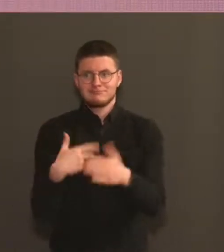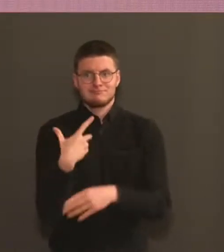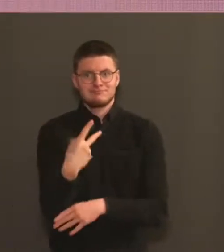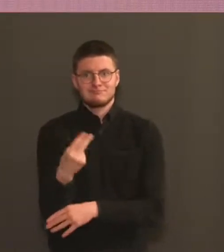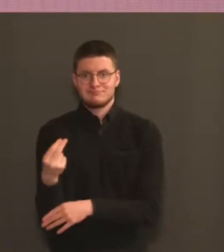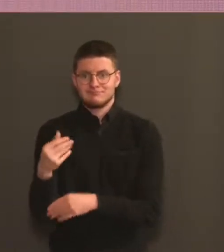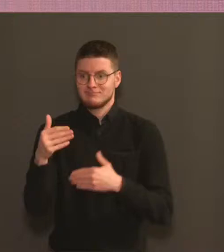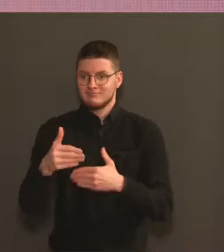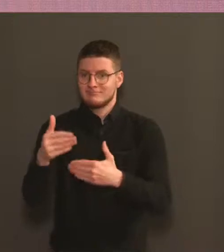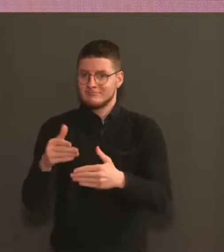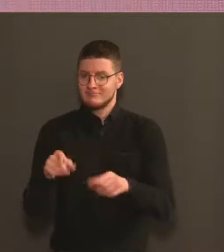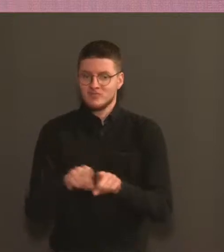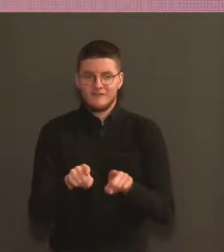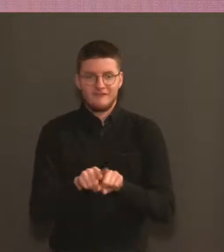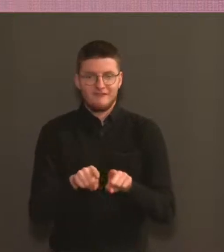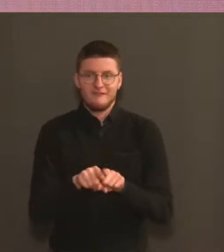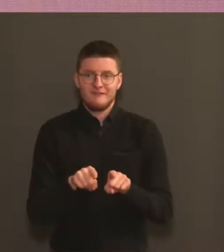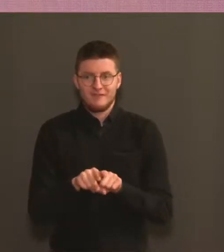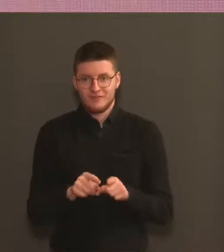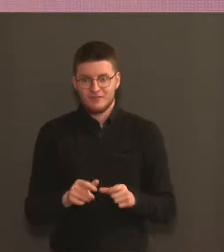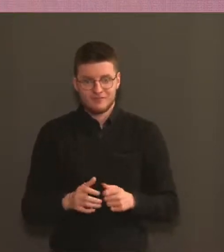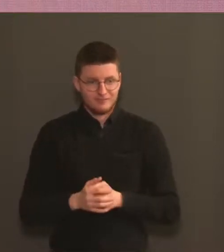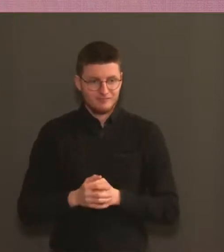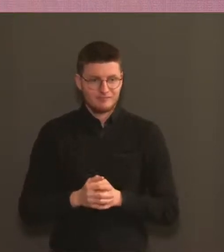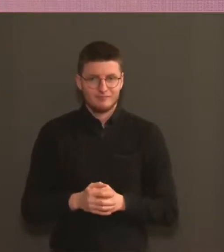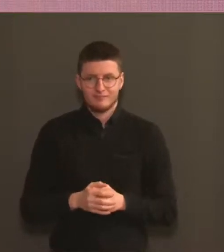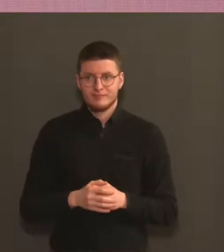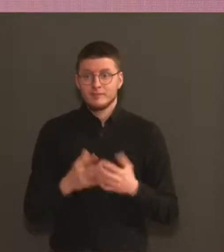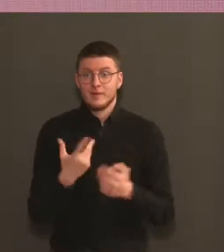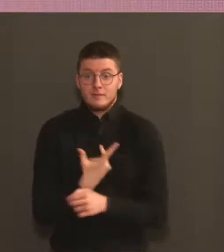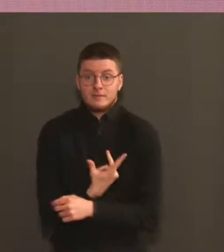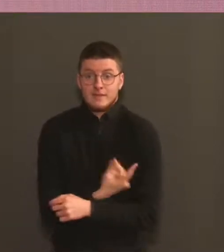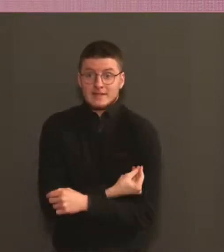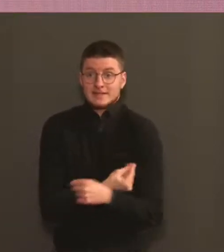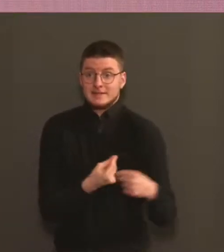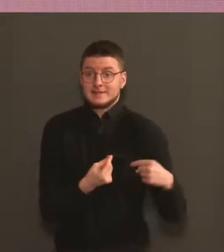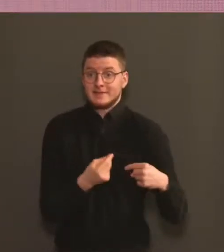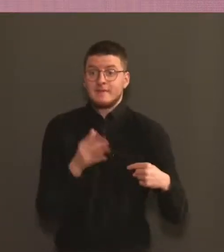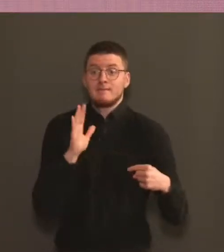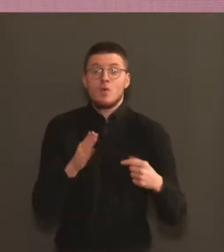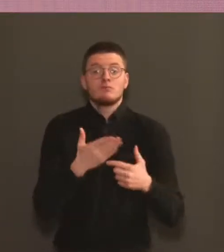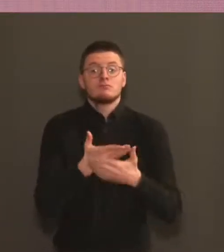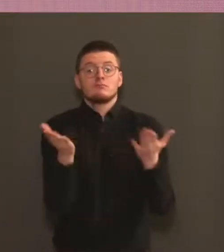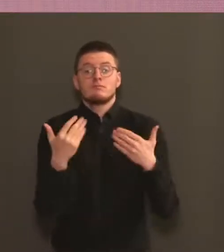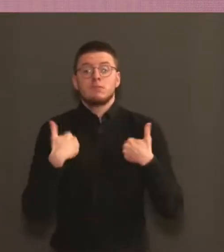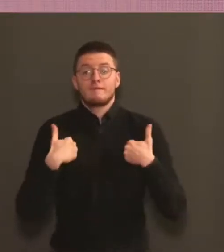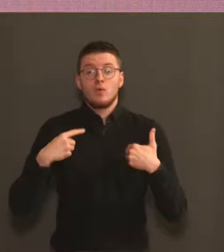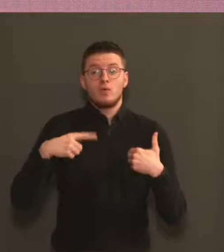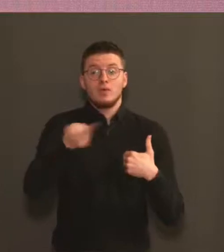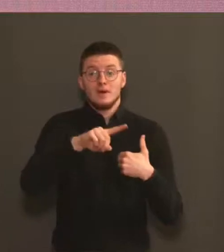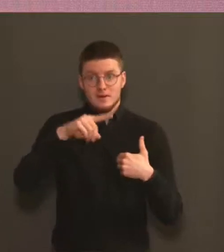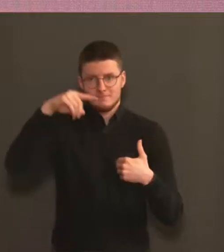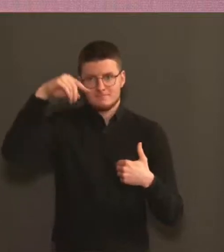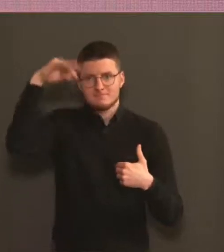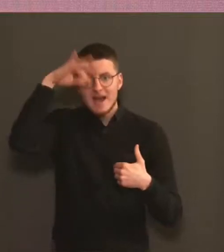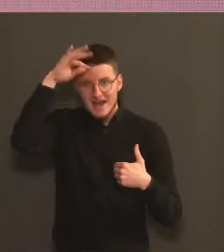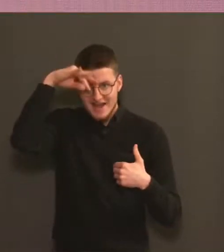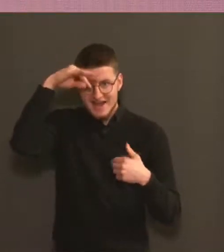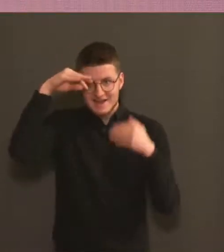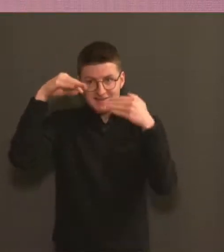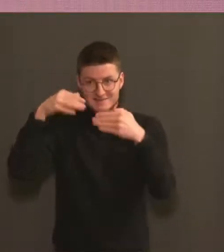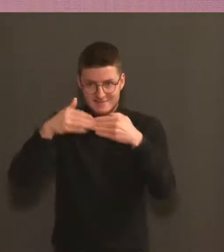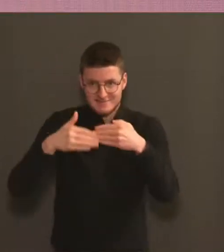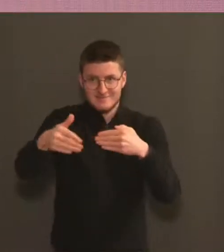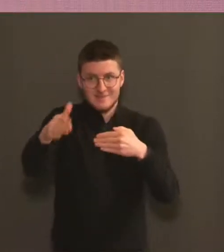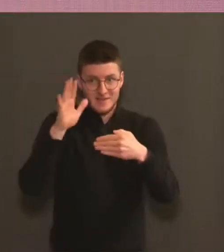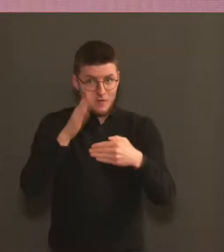Voorzien wordt dat de vaccinaties voor het grote publiek in de maand mei kunnen aanvangen.